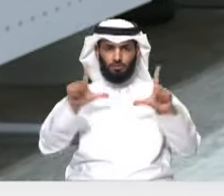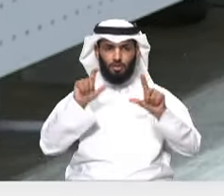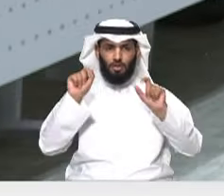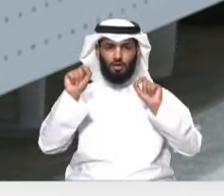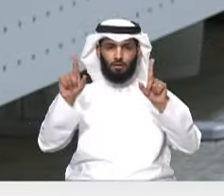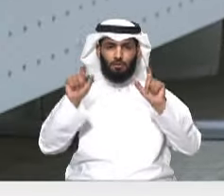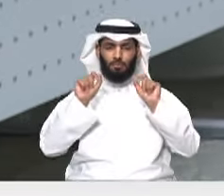الاخبار